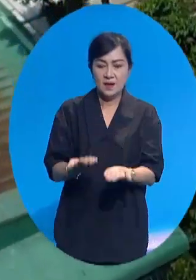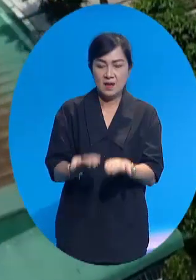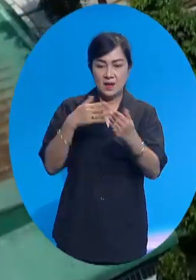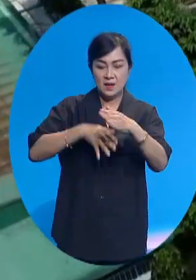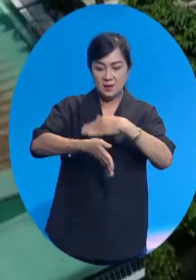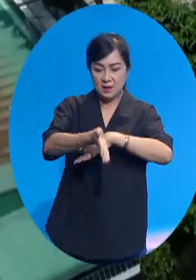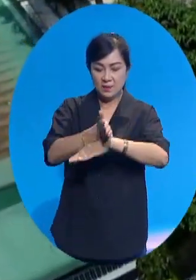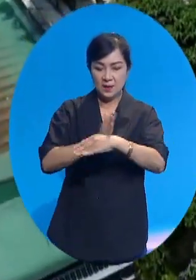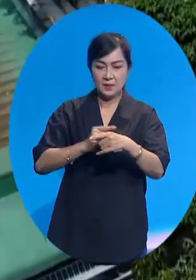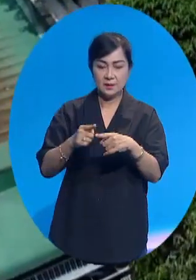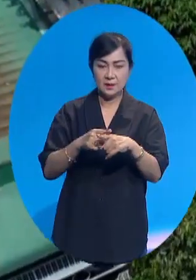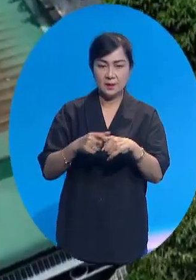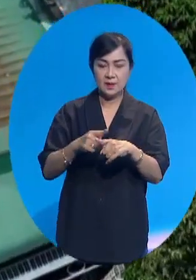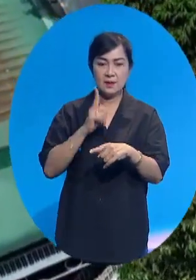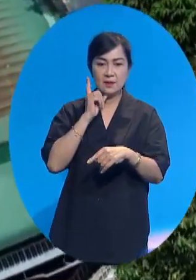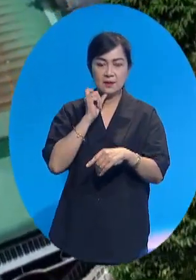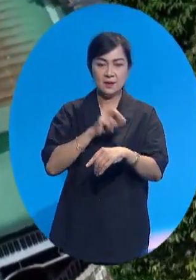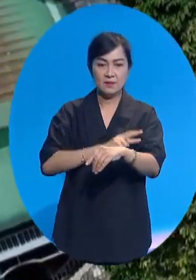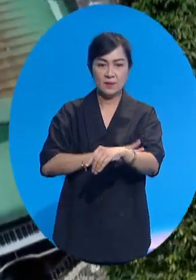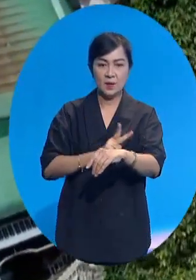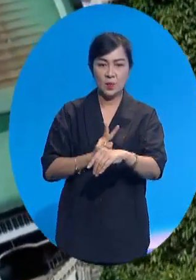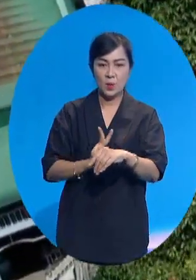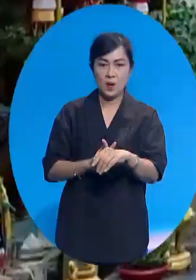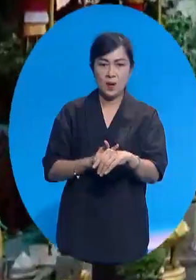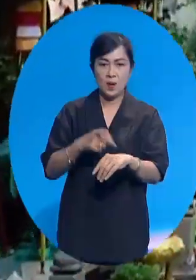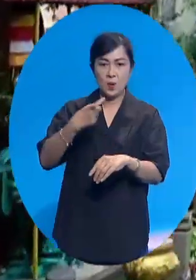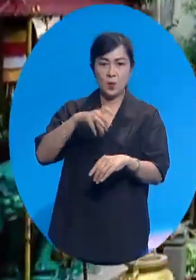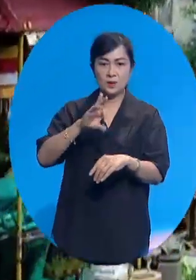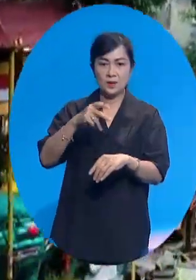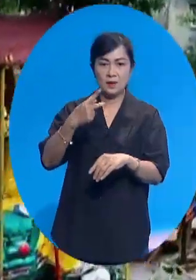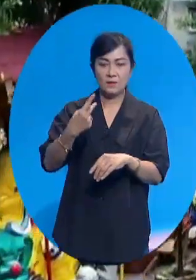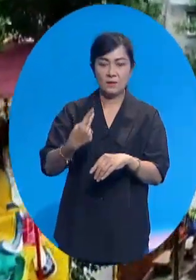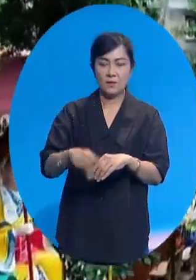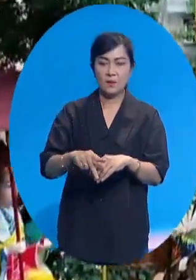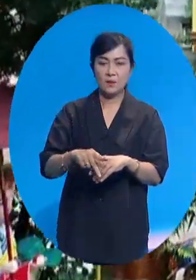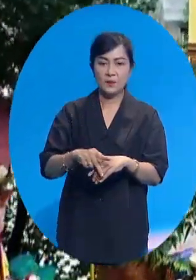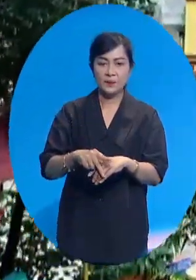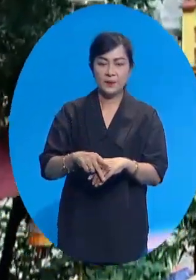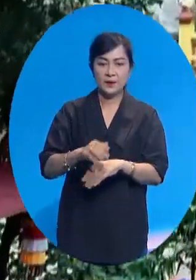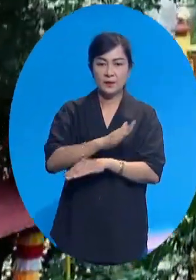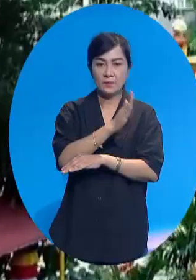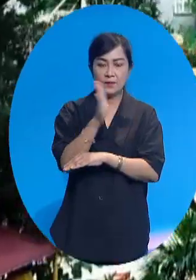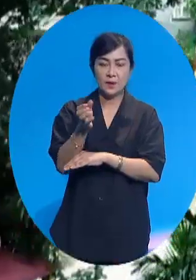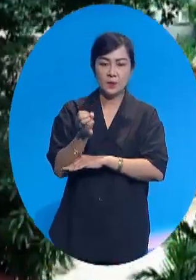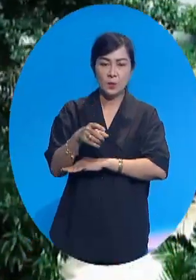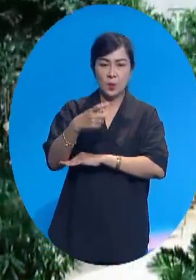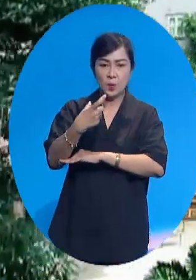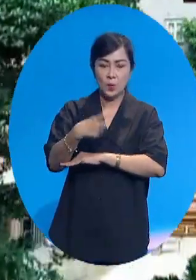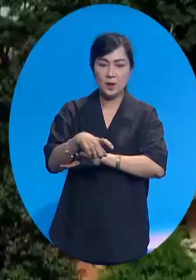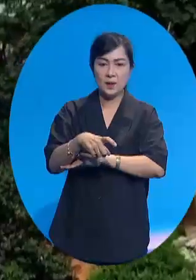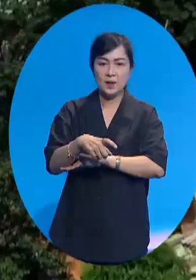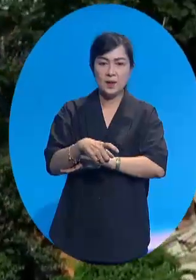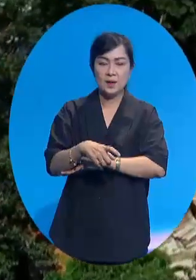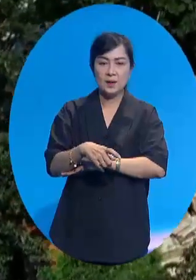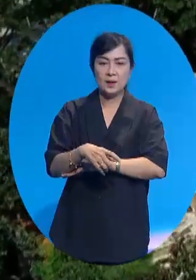năng, giá trị lịch sử, văn hóa của quận Tân Phú trong cái tiến trình phát triển của quận, và qua đó